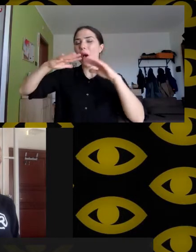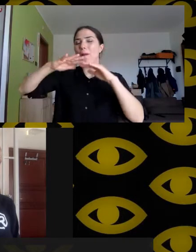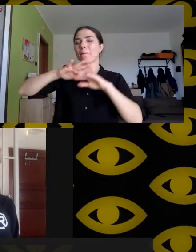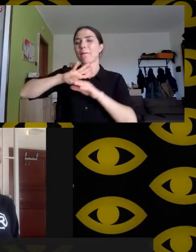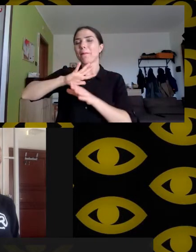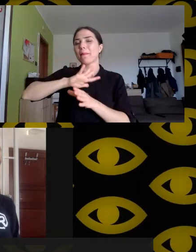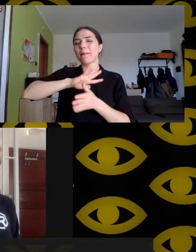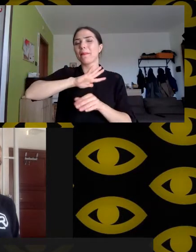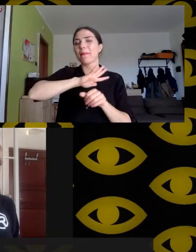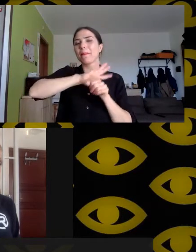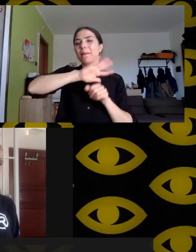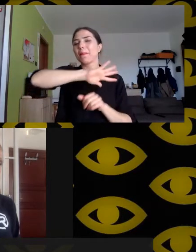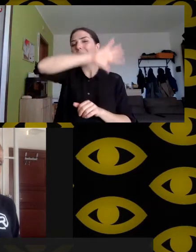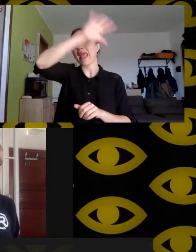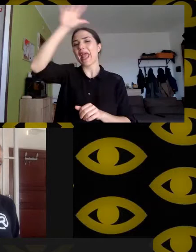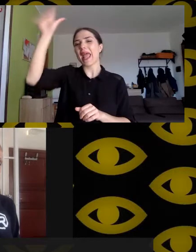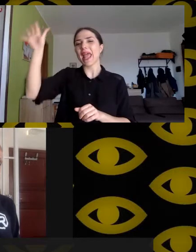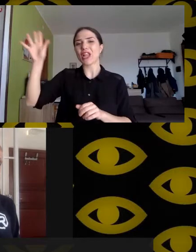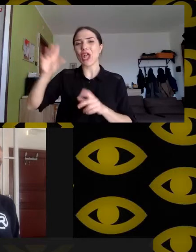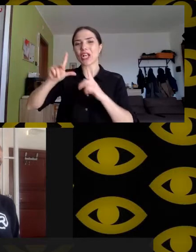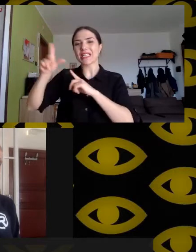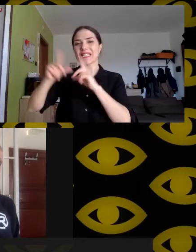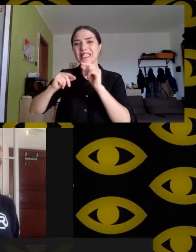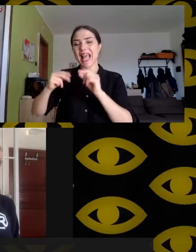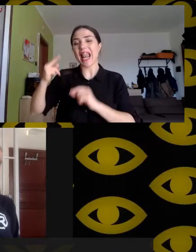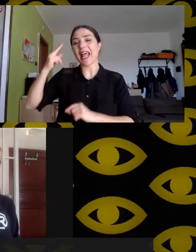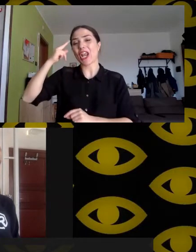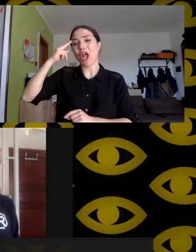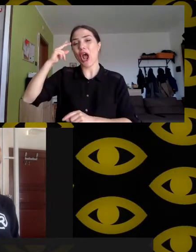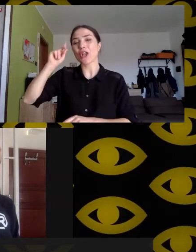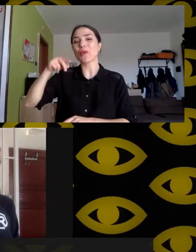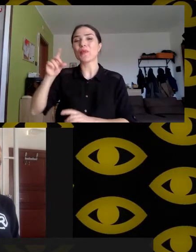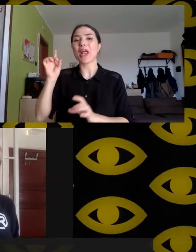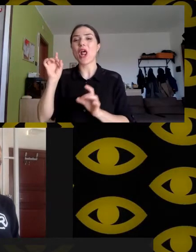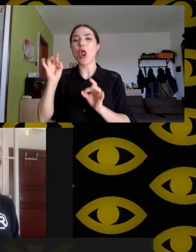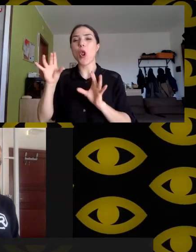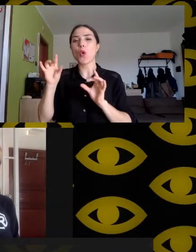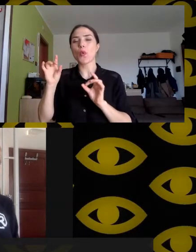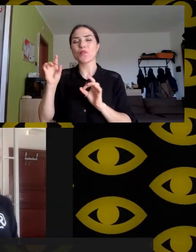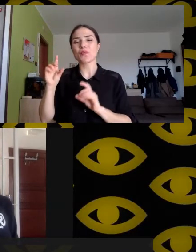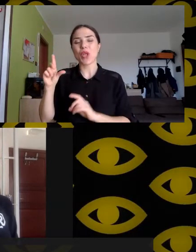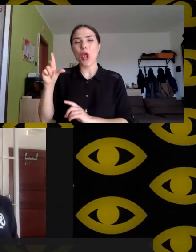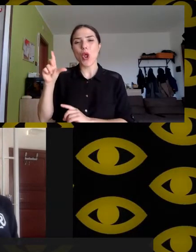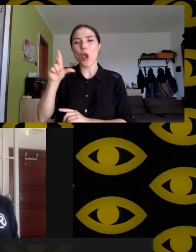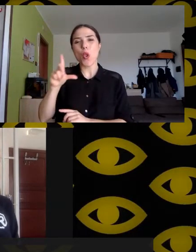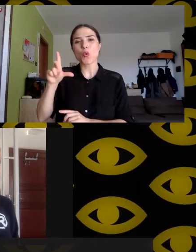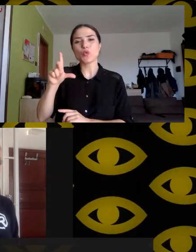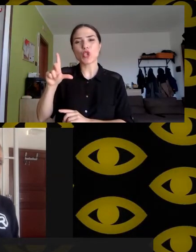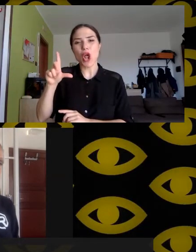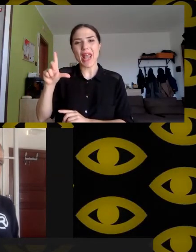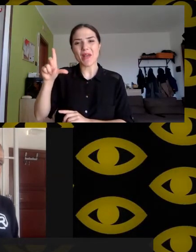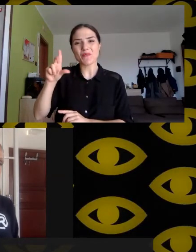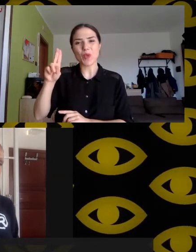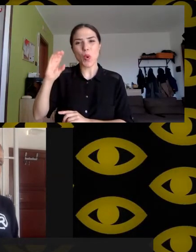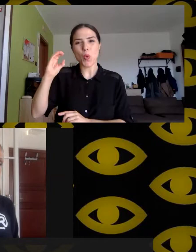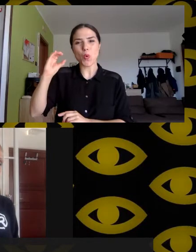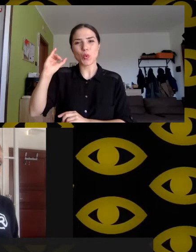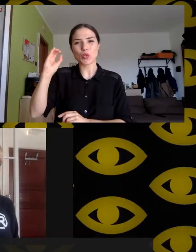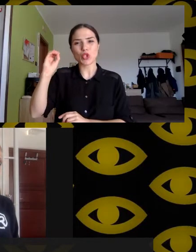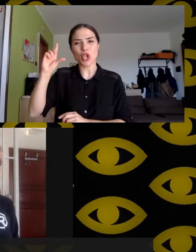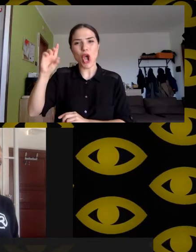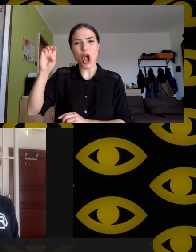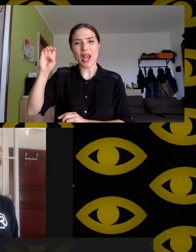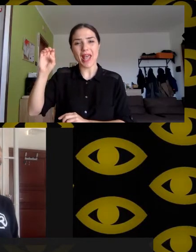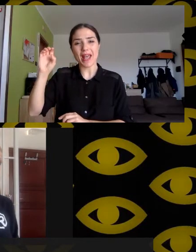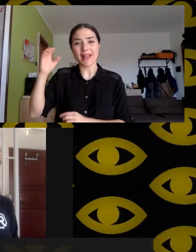di lucciole. Questa è un'immagine romantica che ci restituisce i sogni, perché io l'ultima lucciola che ho visto è nel